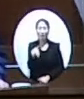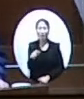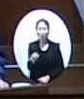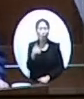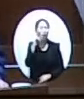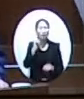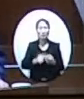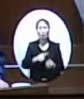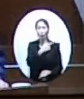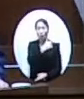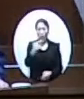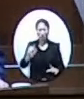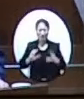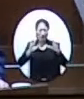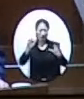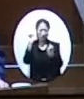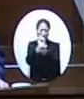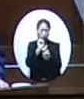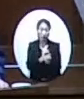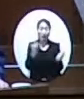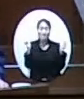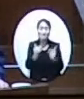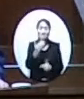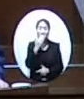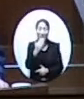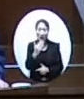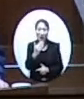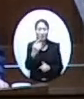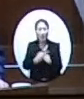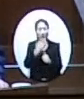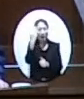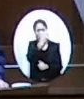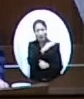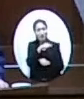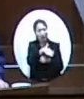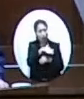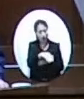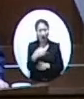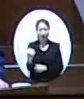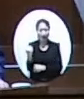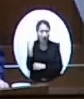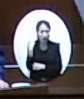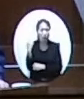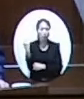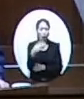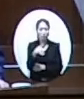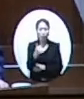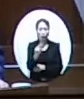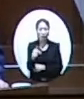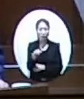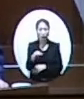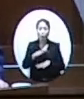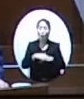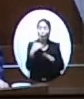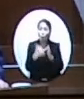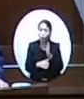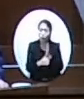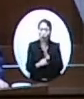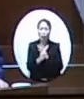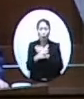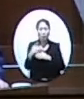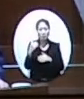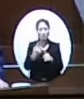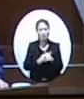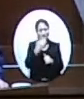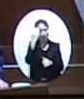세계적으로 환경 오염을 줄일 수 있는 친환경 자동차, 친환경 에너지, 친환경 농산물, 친환경 제품